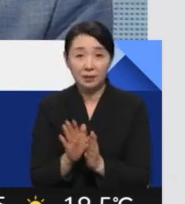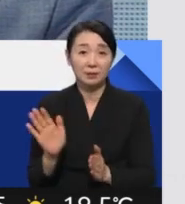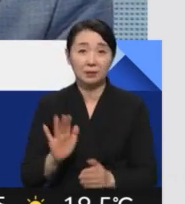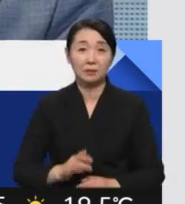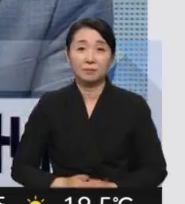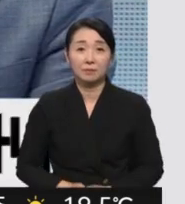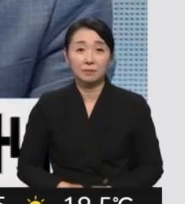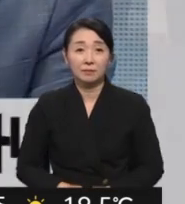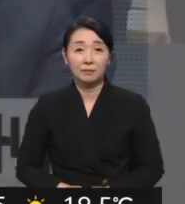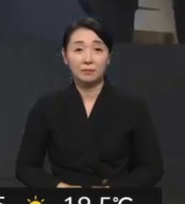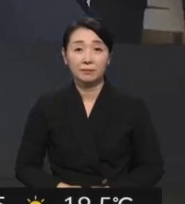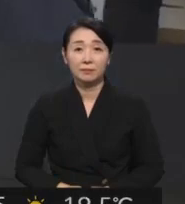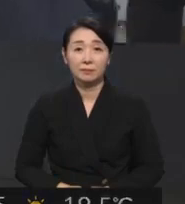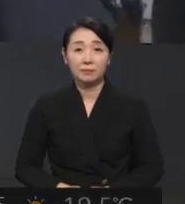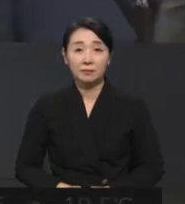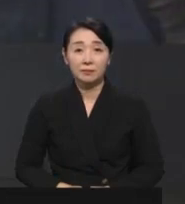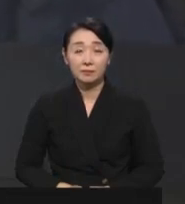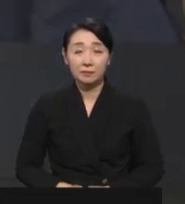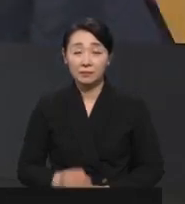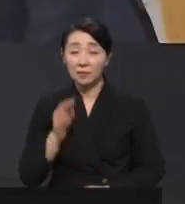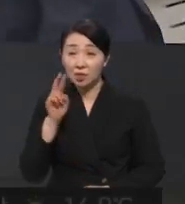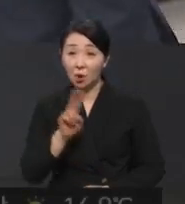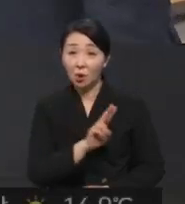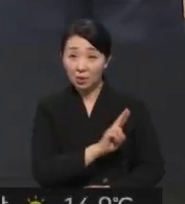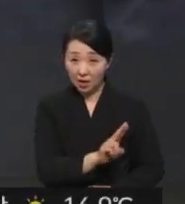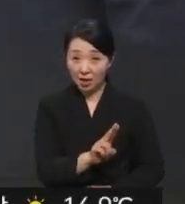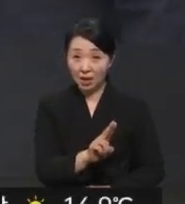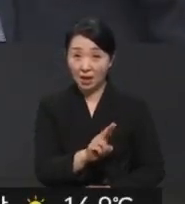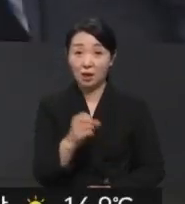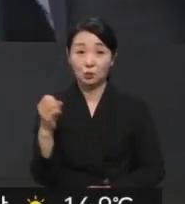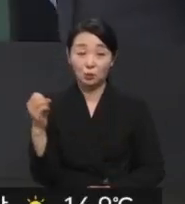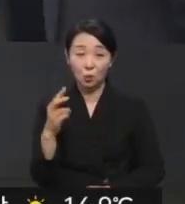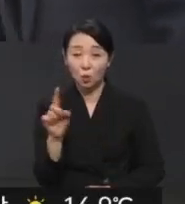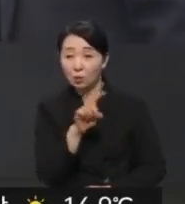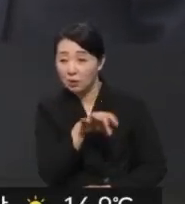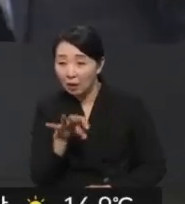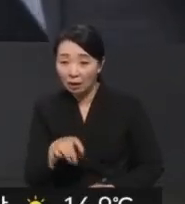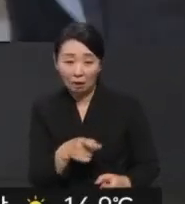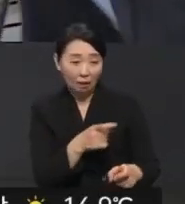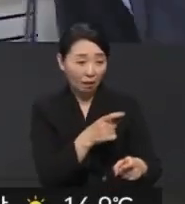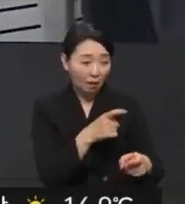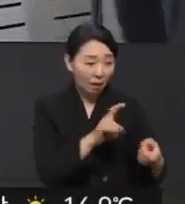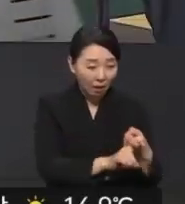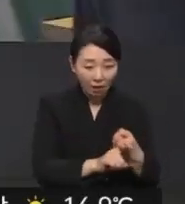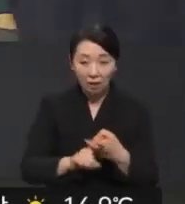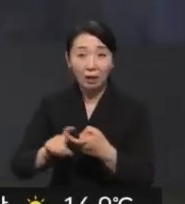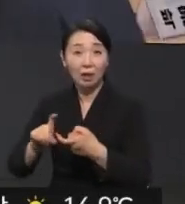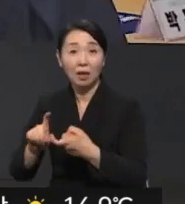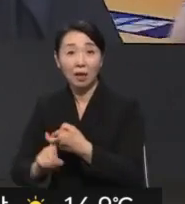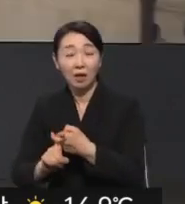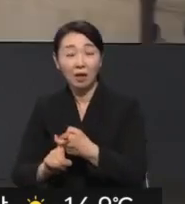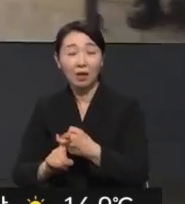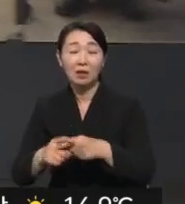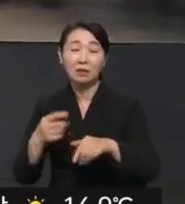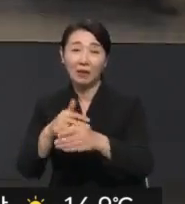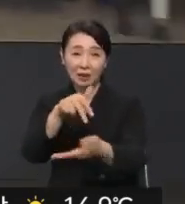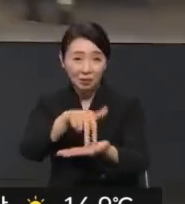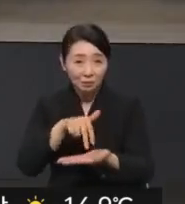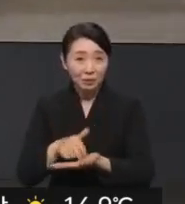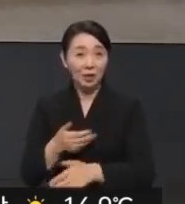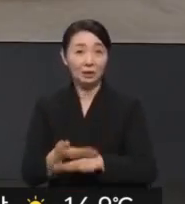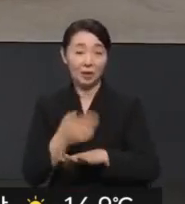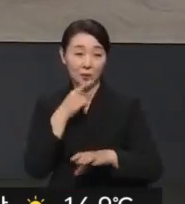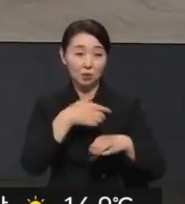봅니다. 네, 여와 야 어디에 적을 뒀느냐에 따라 다른 전망 나오는 건데요.